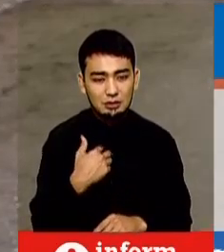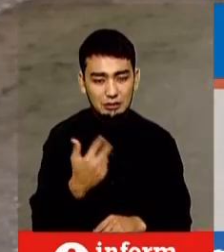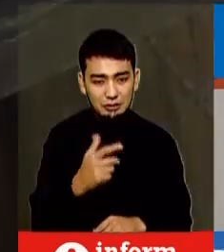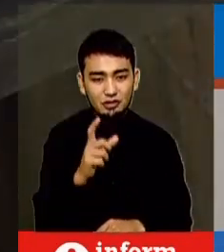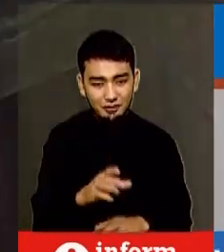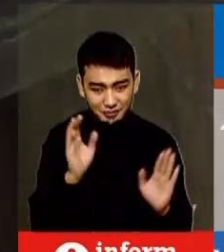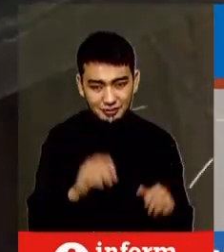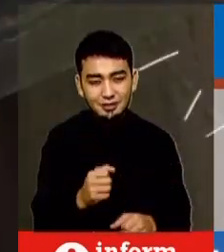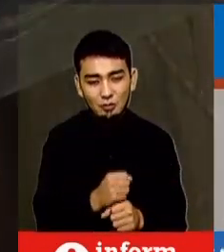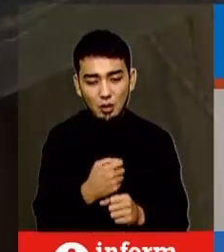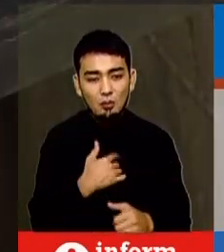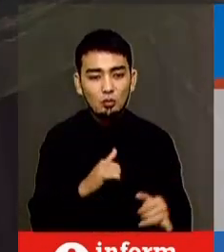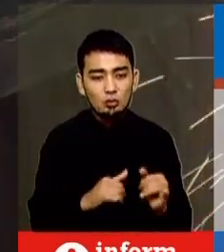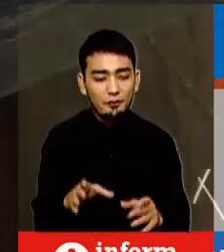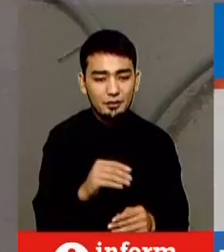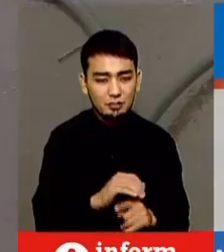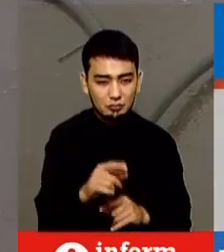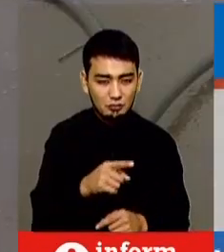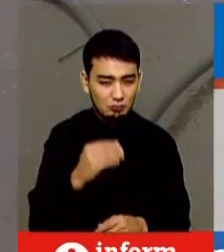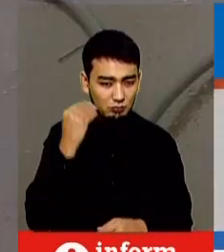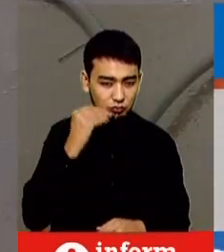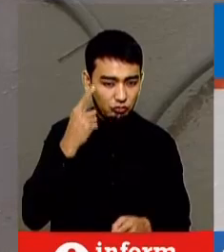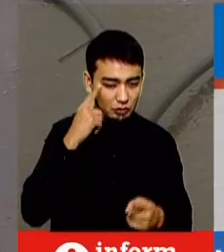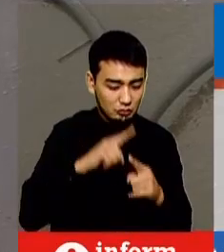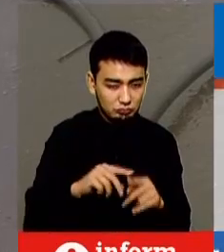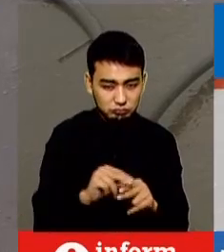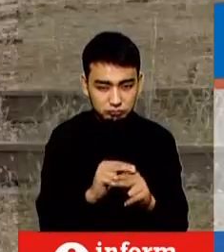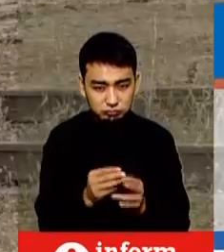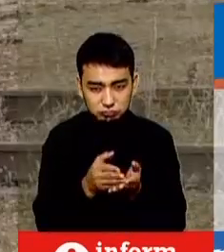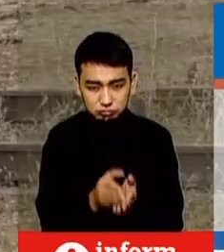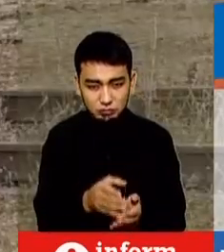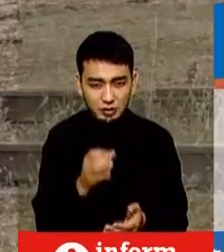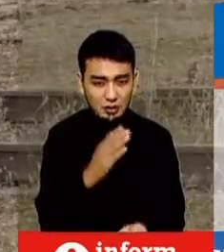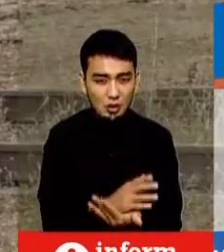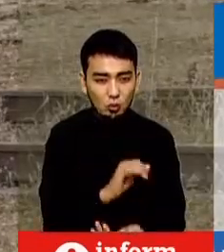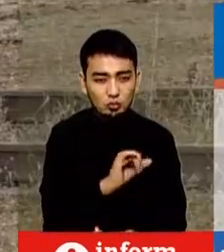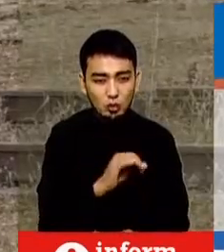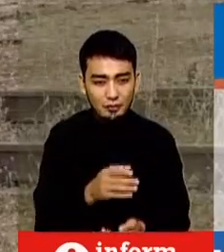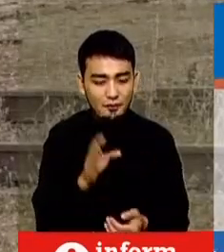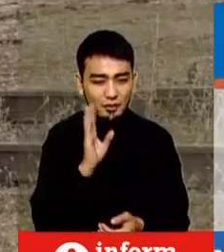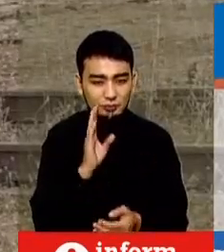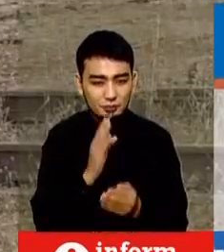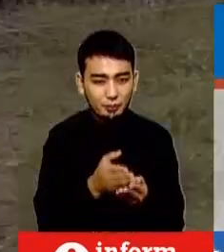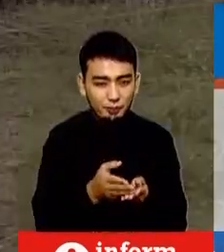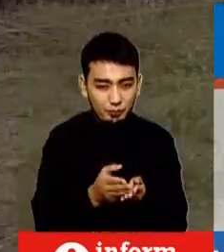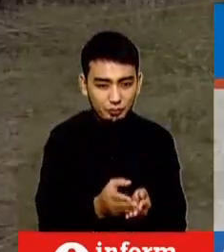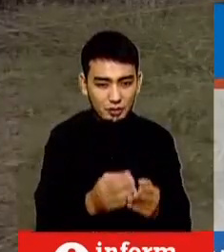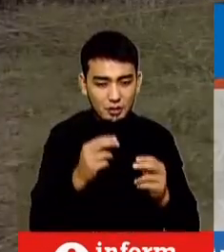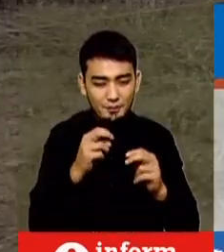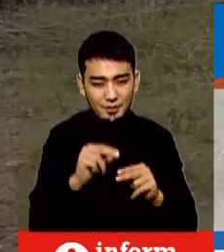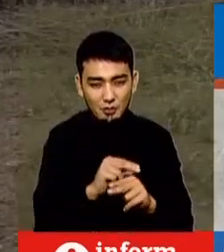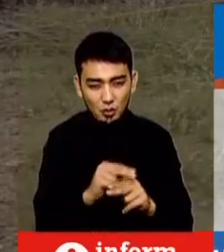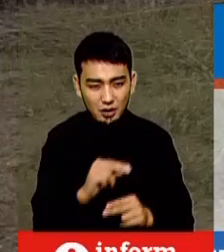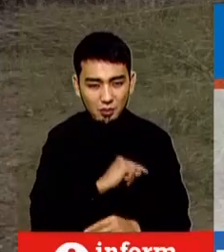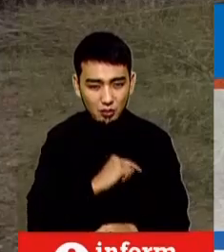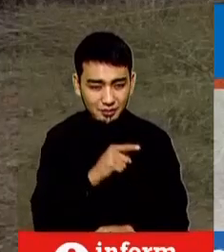надо. Предприятие обладает мощными техническими возможностями. Имеется устройство, позволяющее поднимать суда для проведения ремонтных работ.